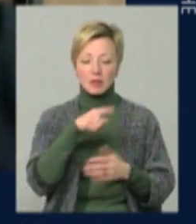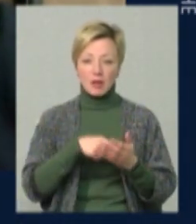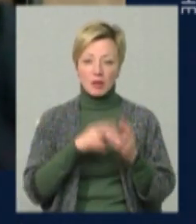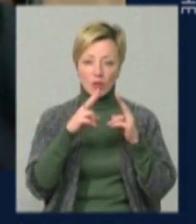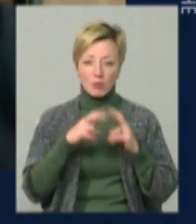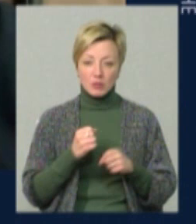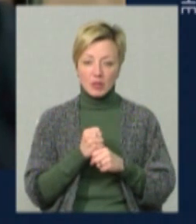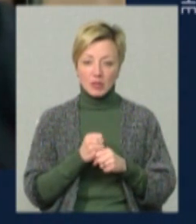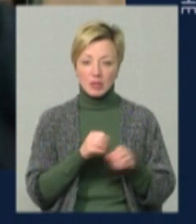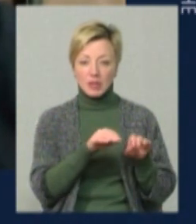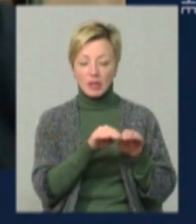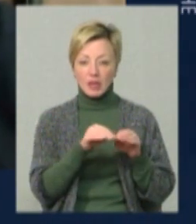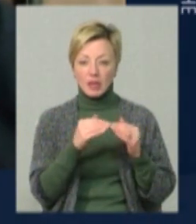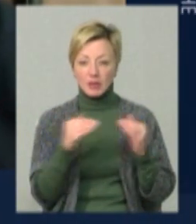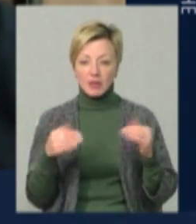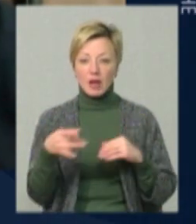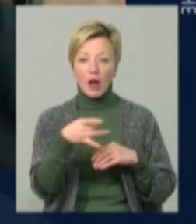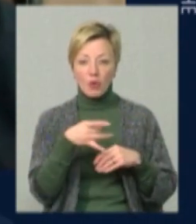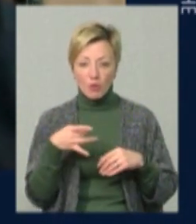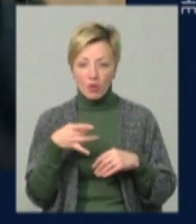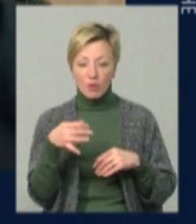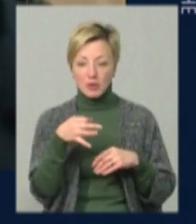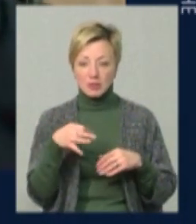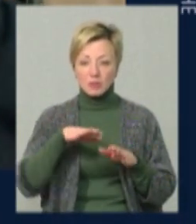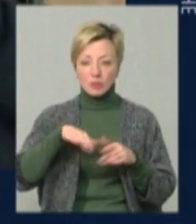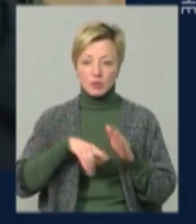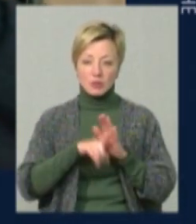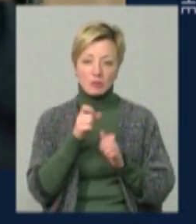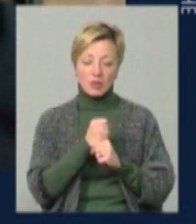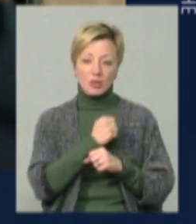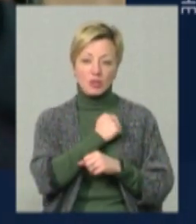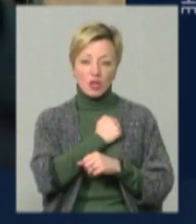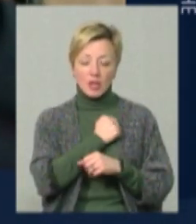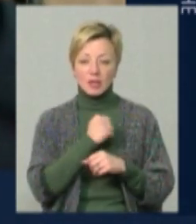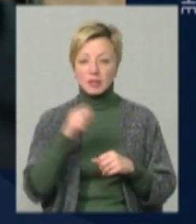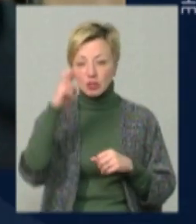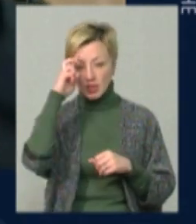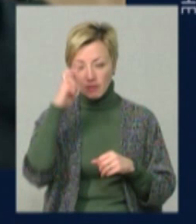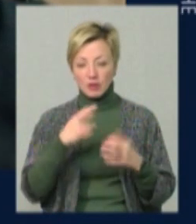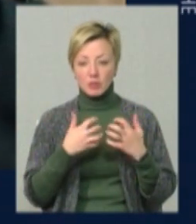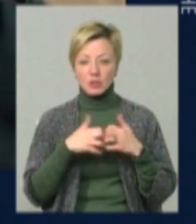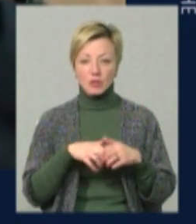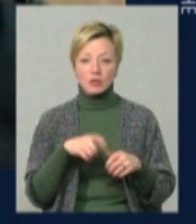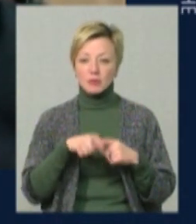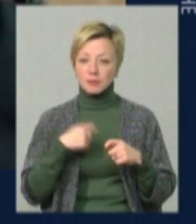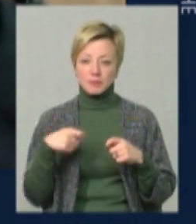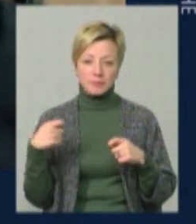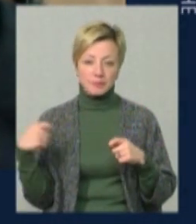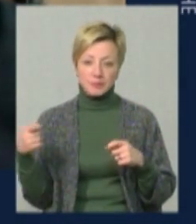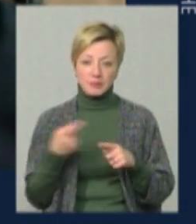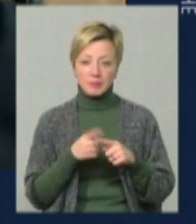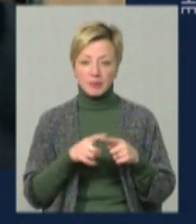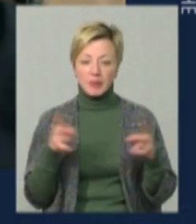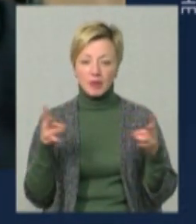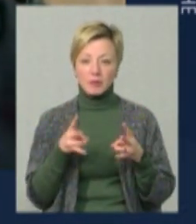питання опрацювати на рівні районів, областей, і ті потім запрацюється. На жаль, державна машина, вона достатньо бюрократична,